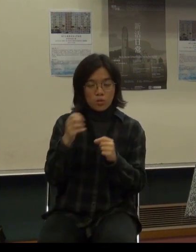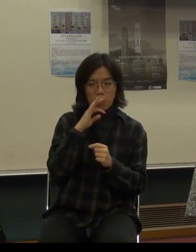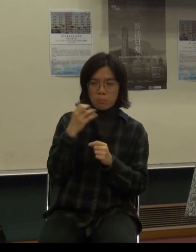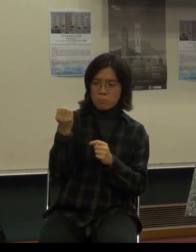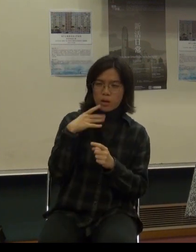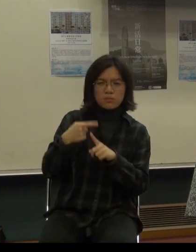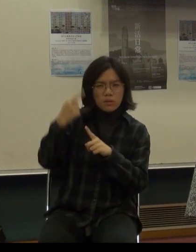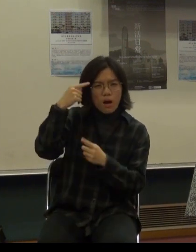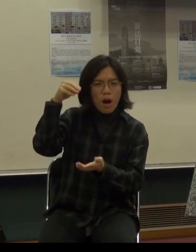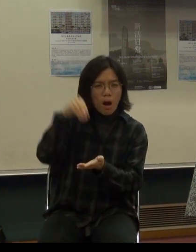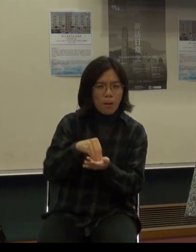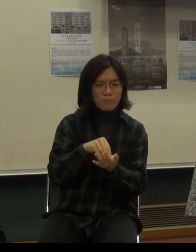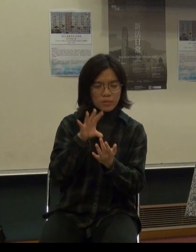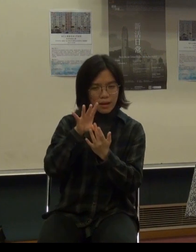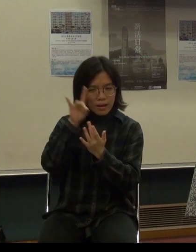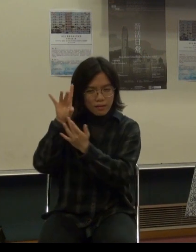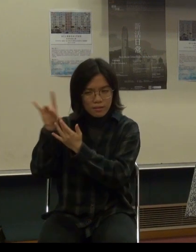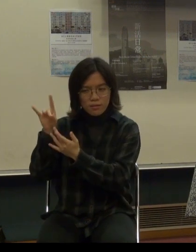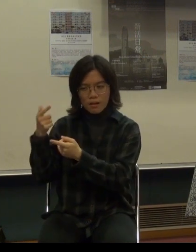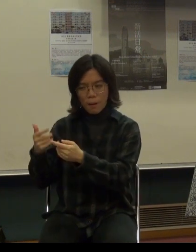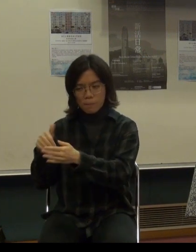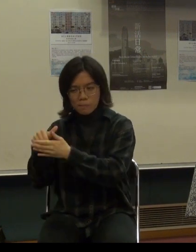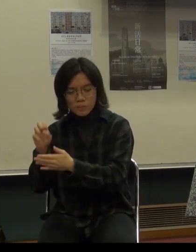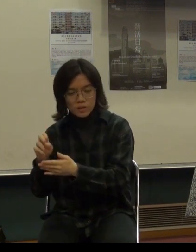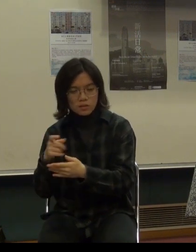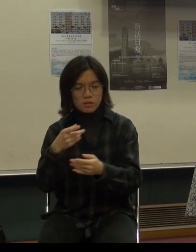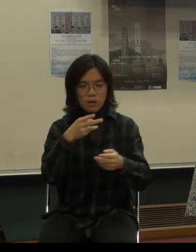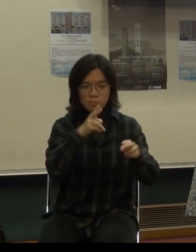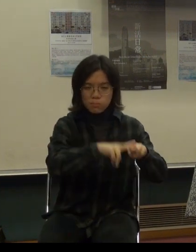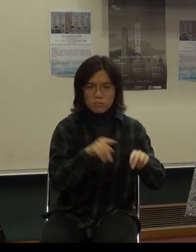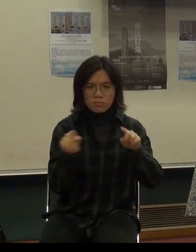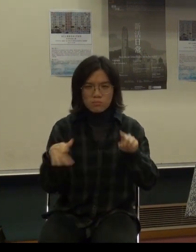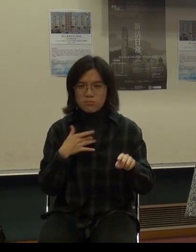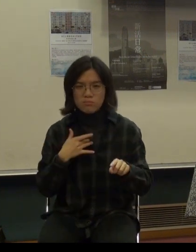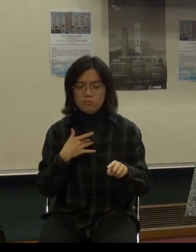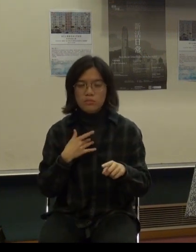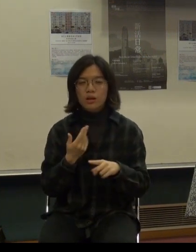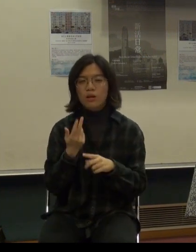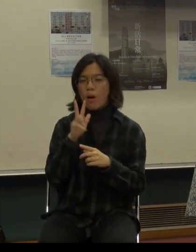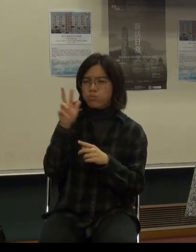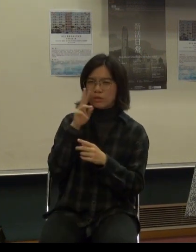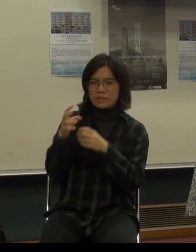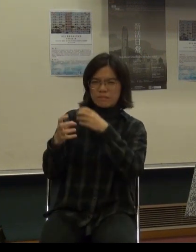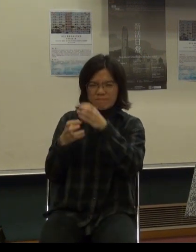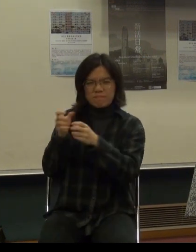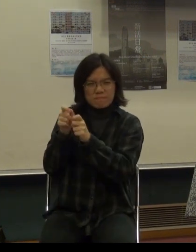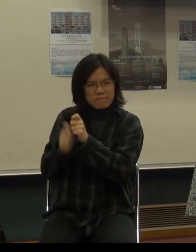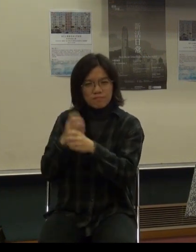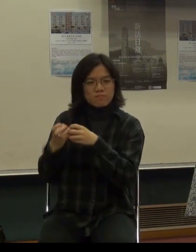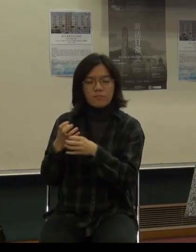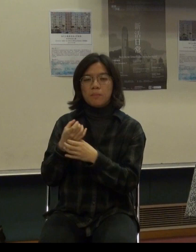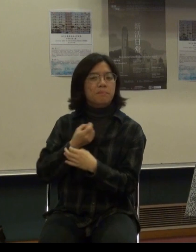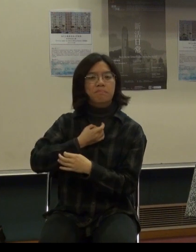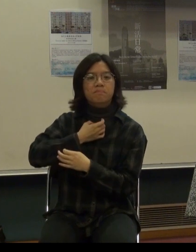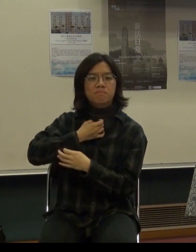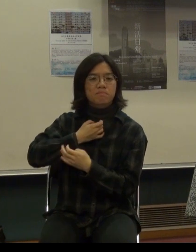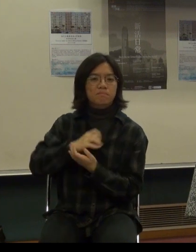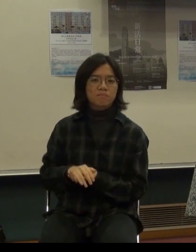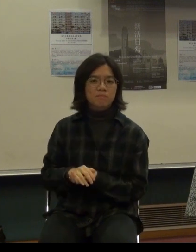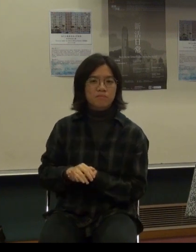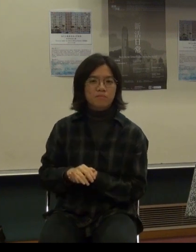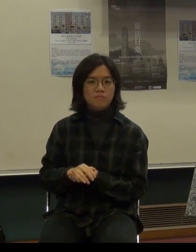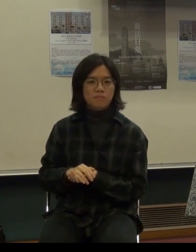當時佢哋點樣去選擇，又似乎佢哋唔係真係好有好深入嘅去討論，係即係似乎佢哋嘅討論並